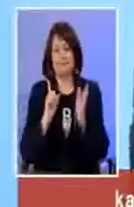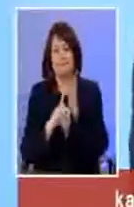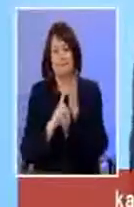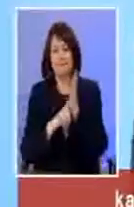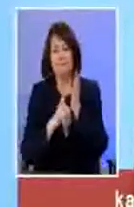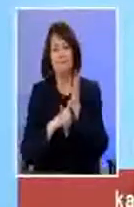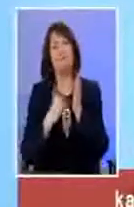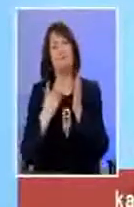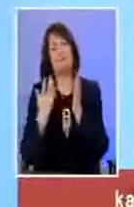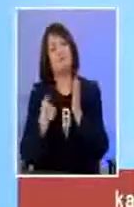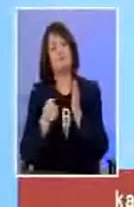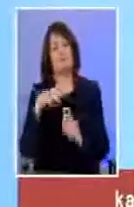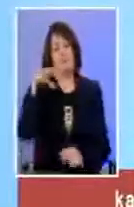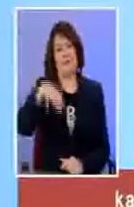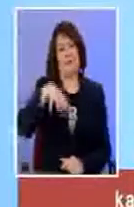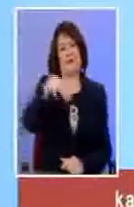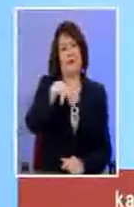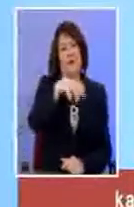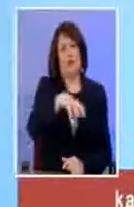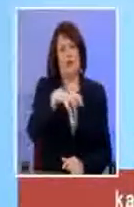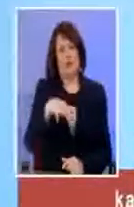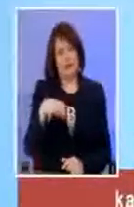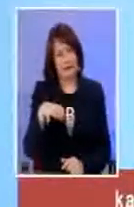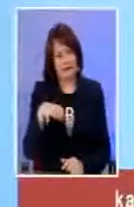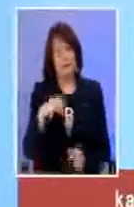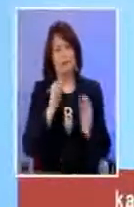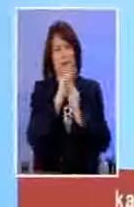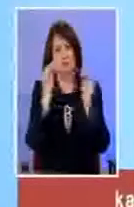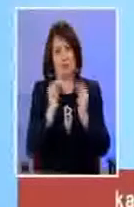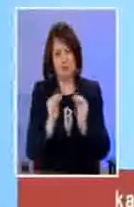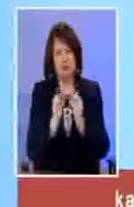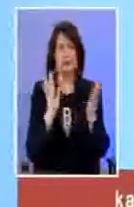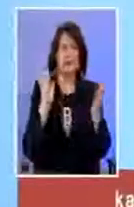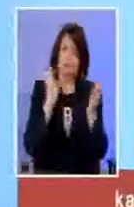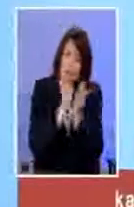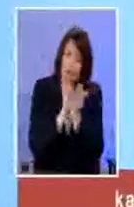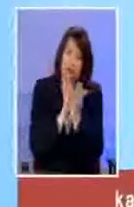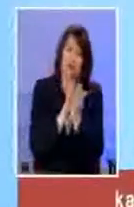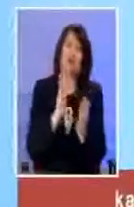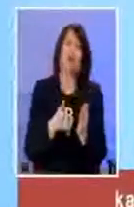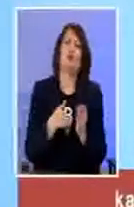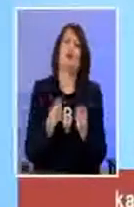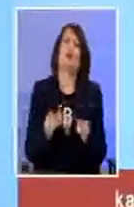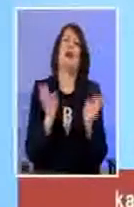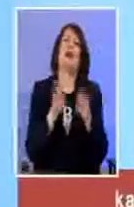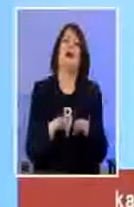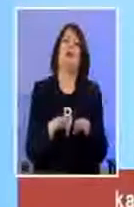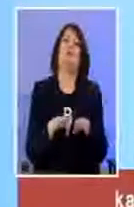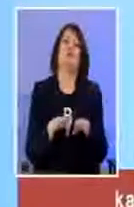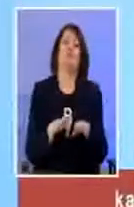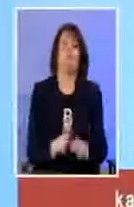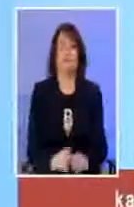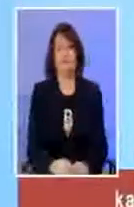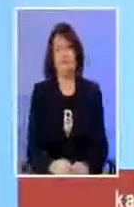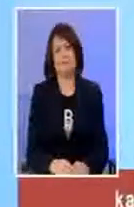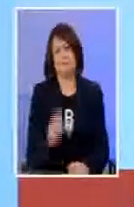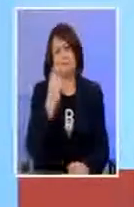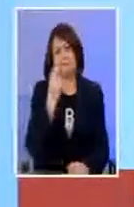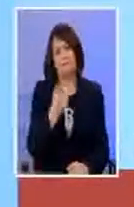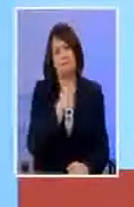να υπάρχουν και οι φορείς, ώστε να αντιμετωπίζουν, να μπορούν να καλύψουν λίγο. Γιατί αν τα δούμε